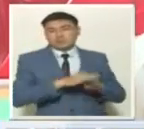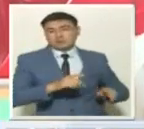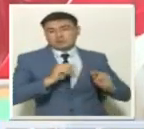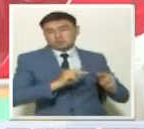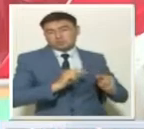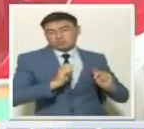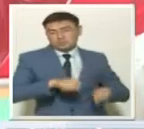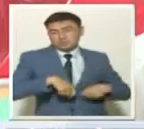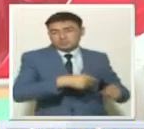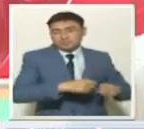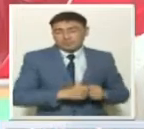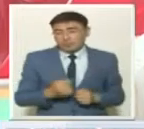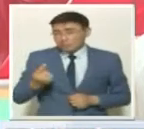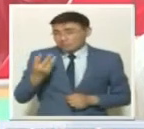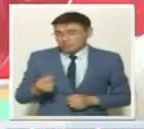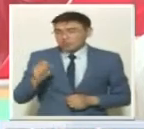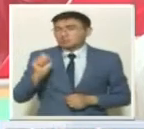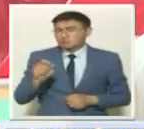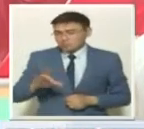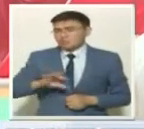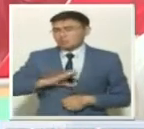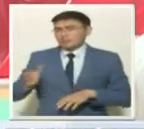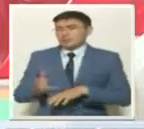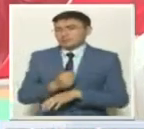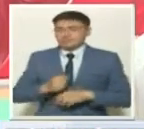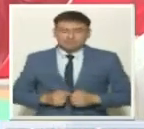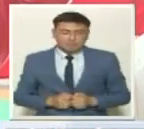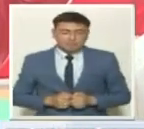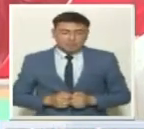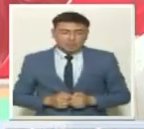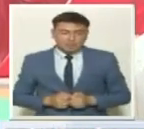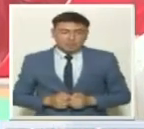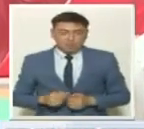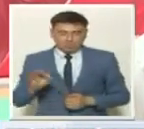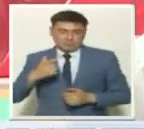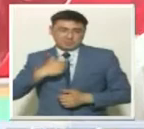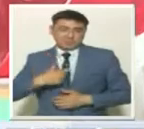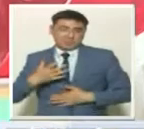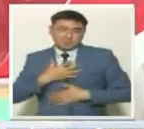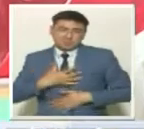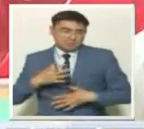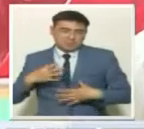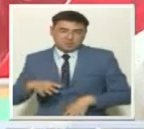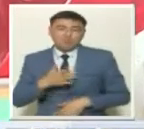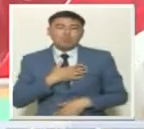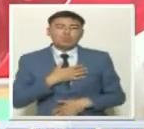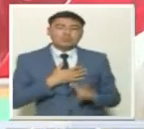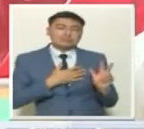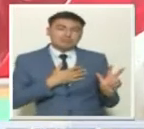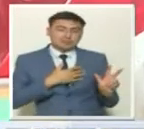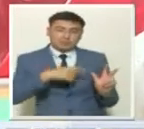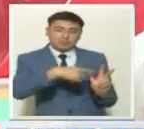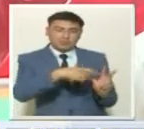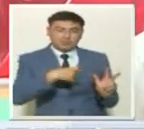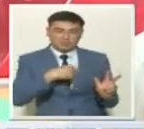первый же день я выиграл золотую медаль. За свои соревнования я не слишком беспокоился. Больше переживал за 3 учеников, которые должны были выйти